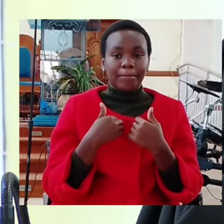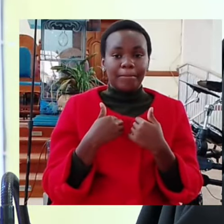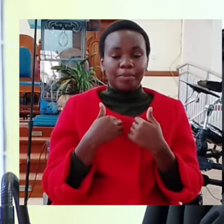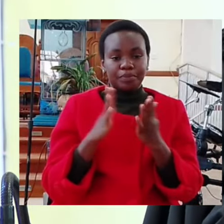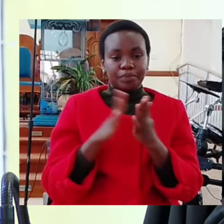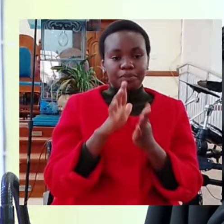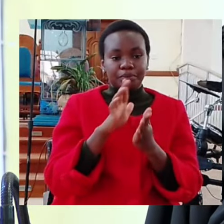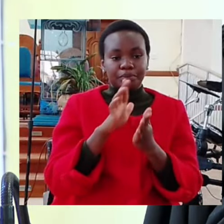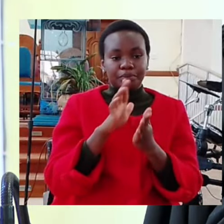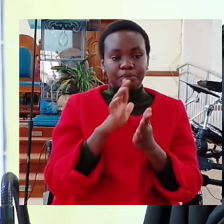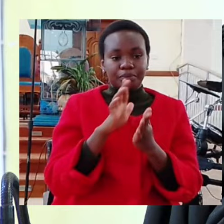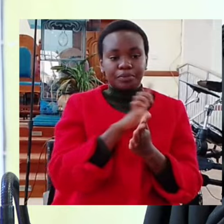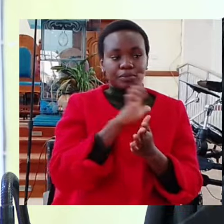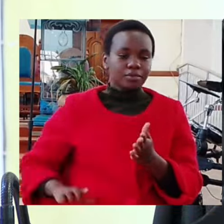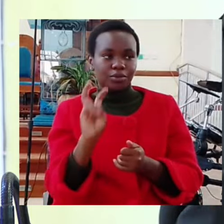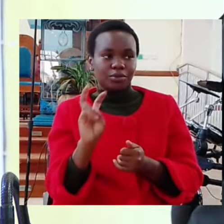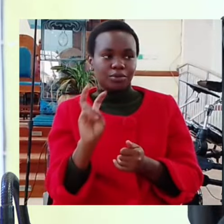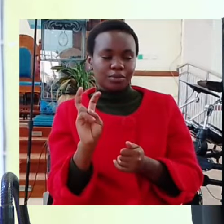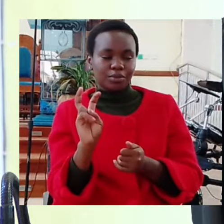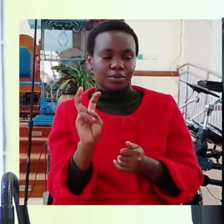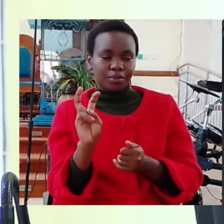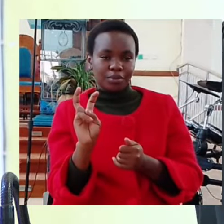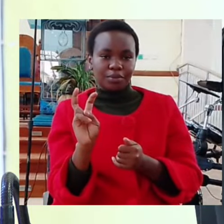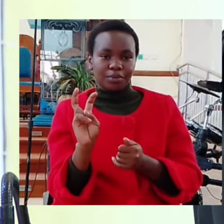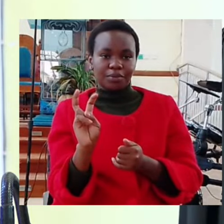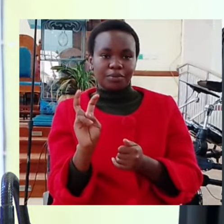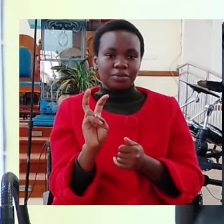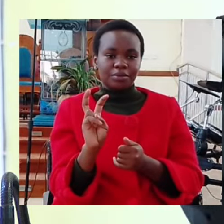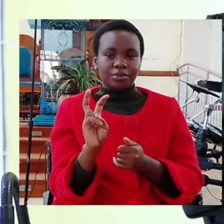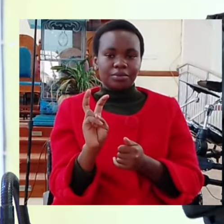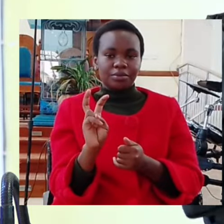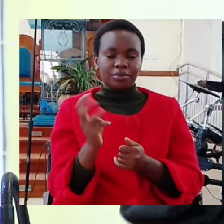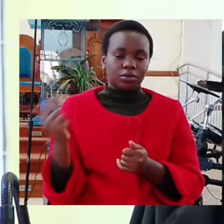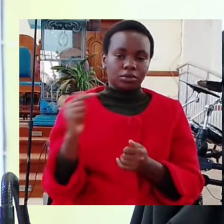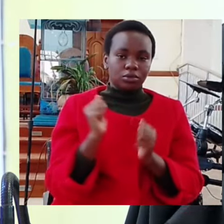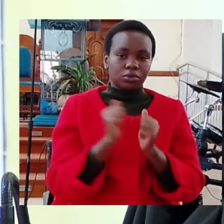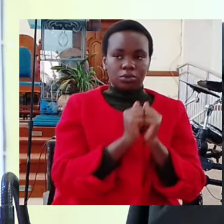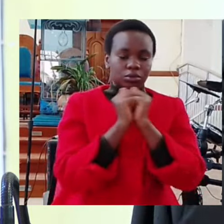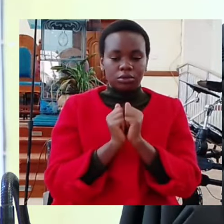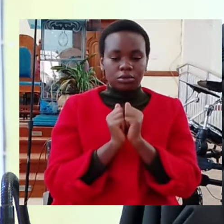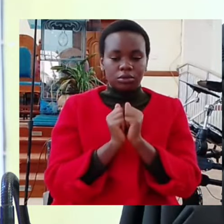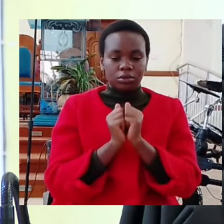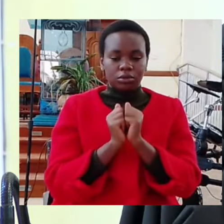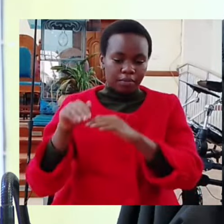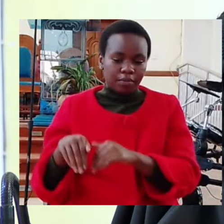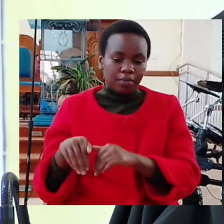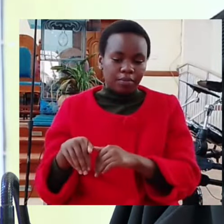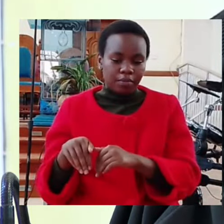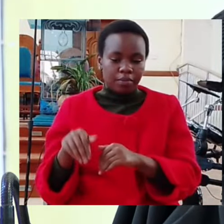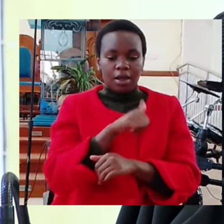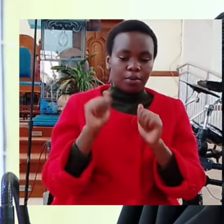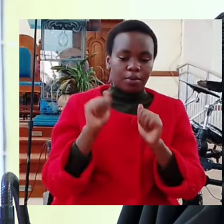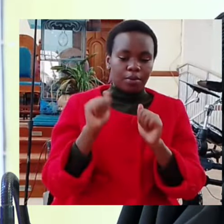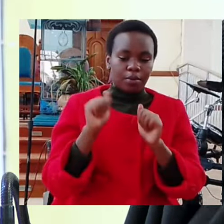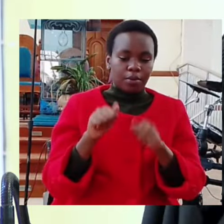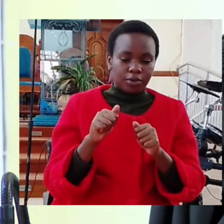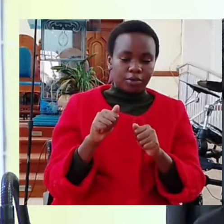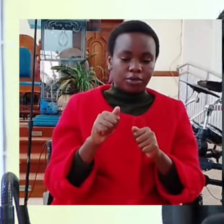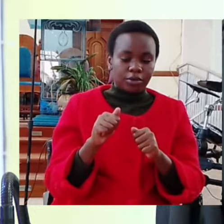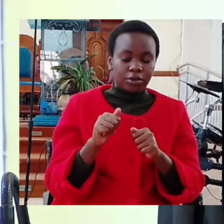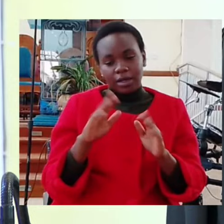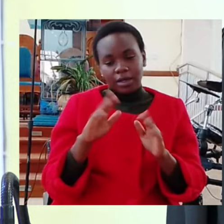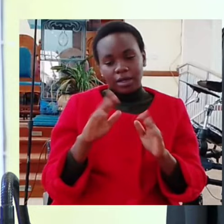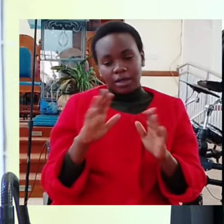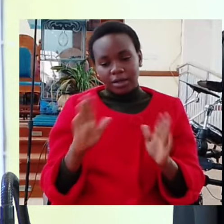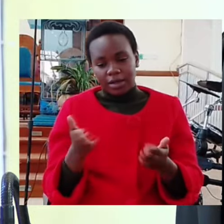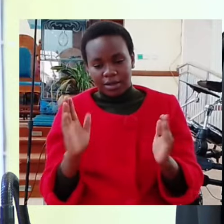Kana tigwa, zeroti yonogwa. No mwaketa mali hamwe, oyu wage shiba, orioge nuamu inagere na hale ya dhuda, Kano oliogi ya mure